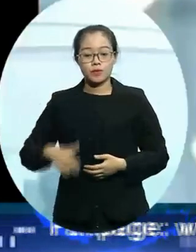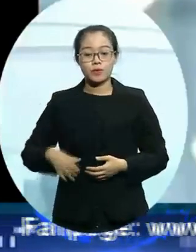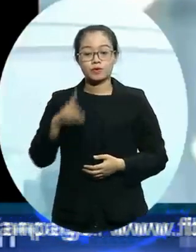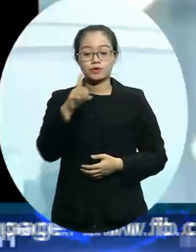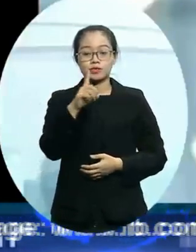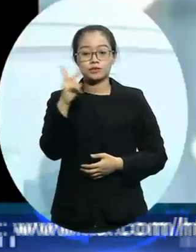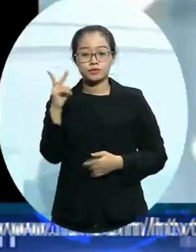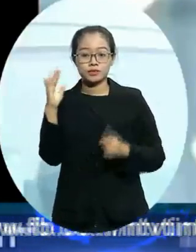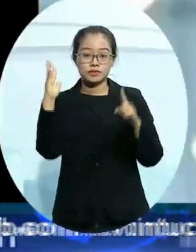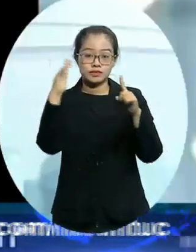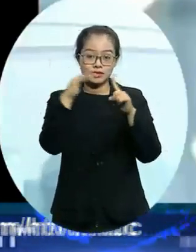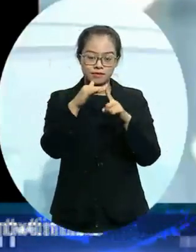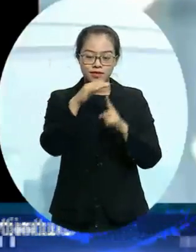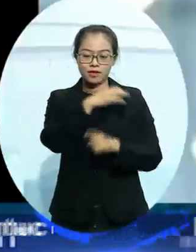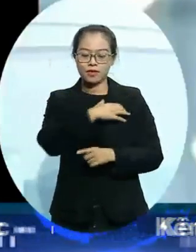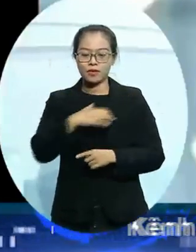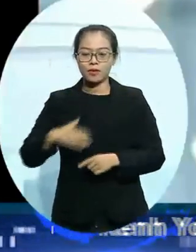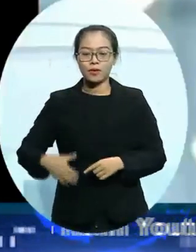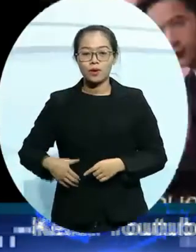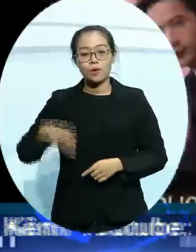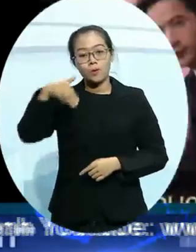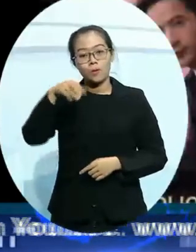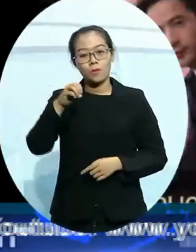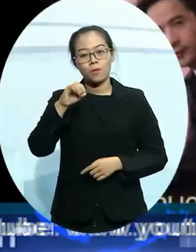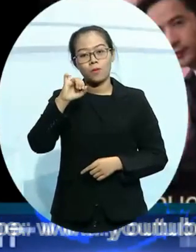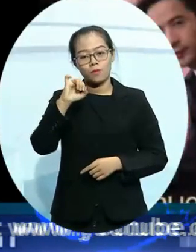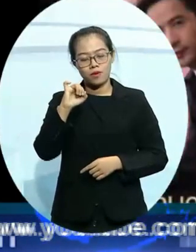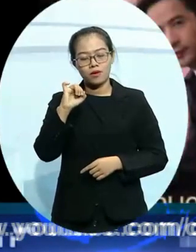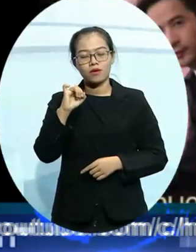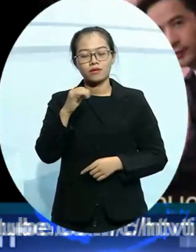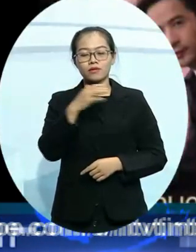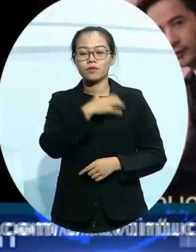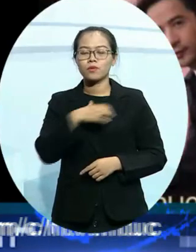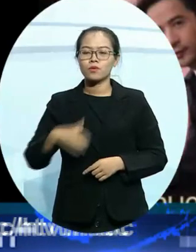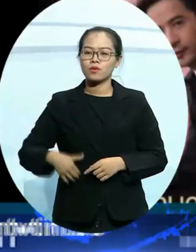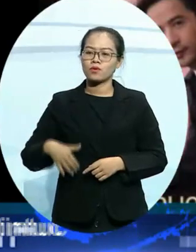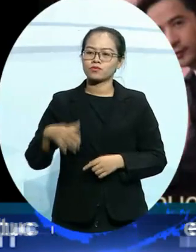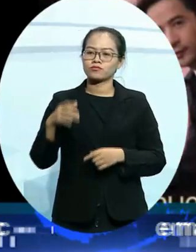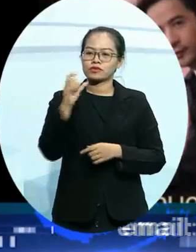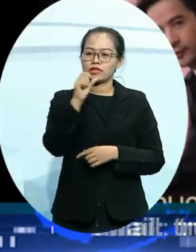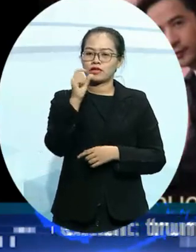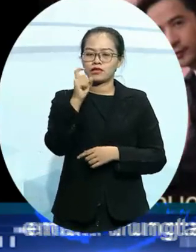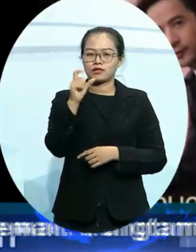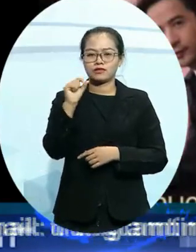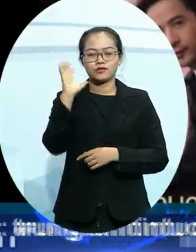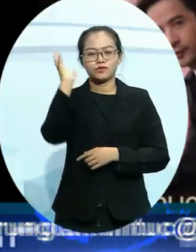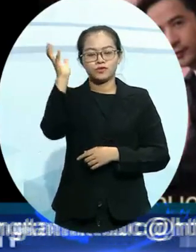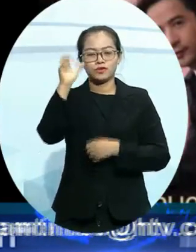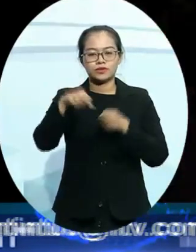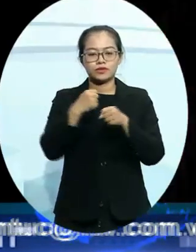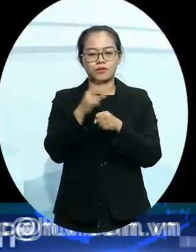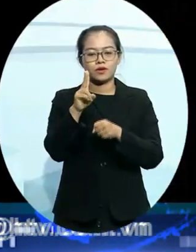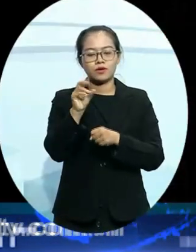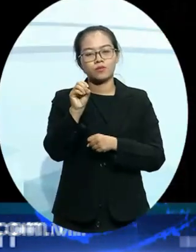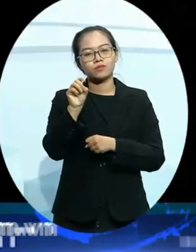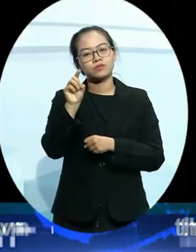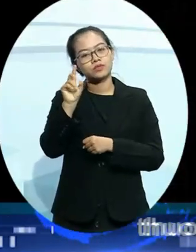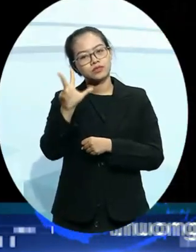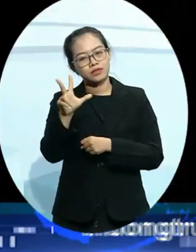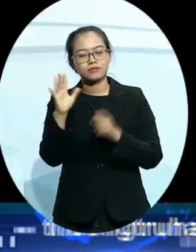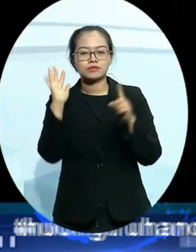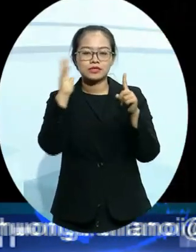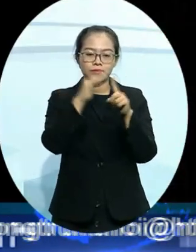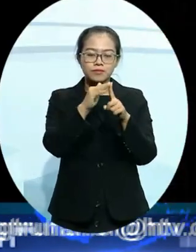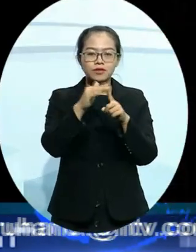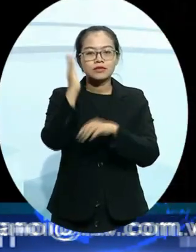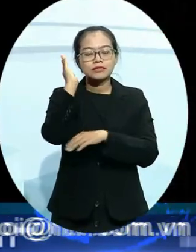Việt năm 2010 và Hoa hậu Phan Thị Mơ, Hoa hậu Đại sứ Du lịch Thế giới 2018, Top 5 Hoa hậu Việt Nam 2012,